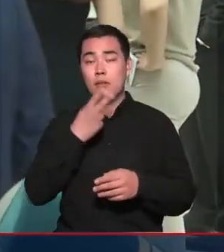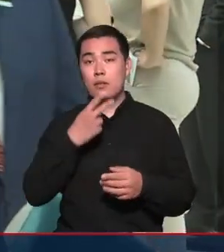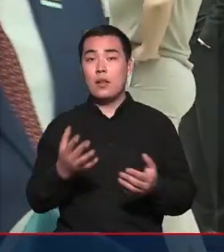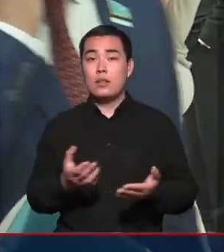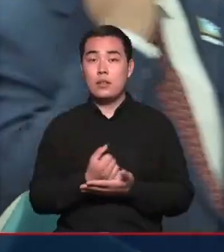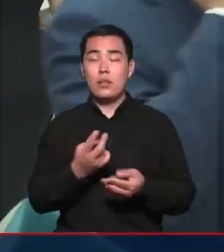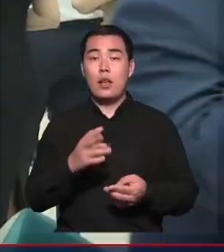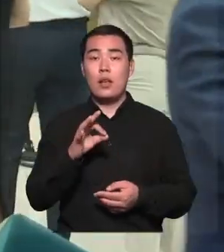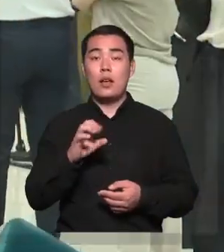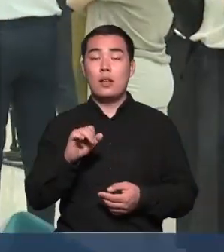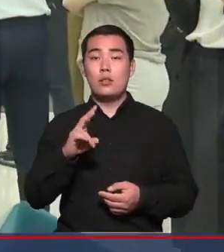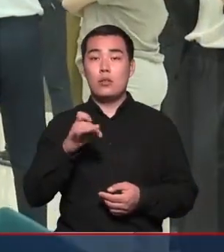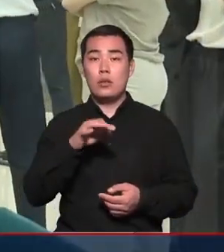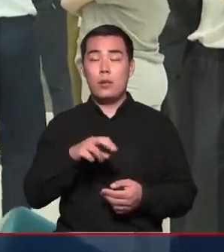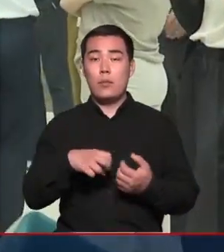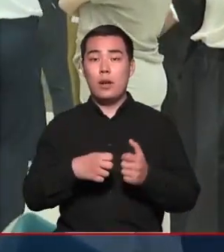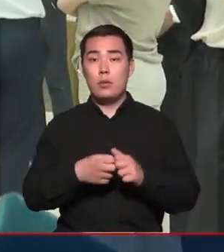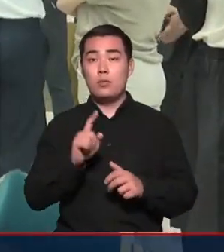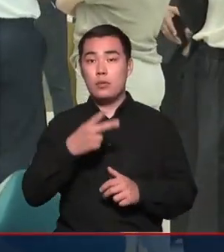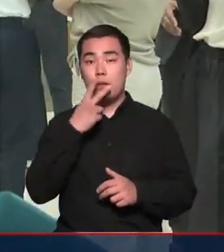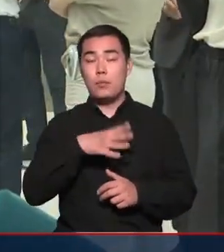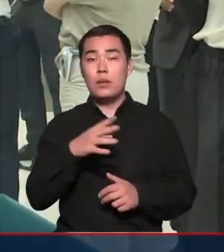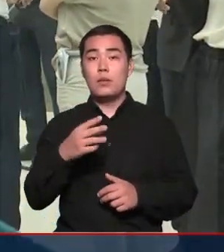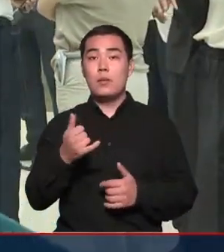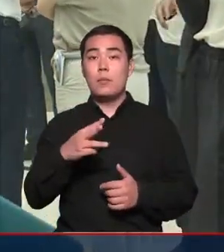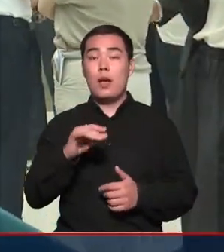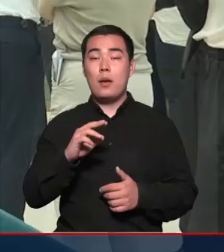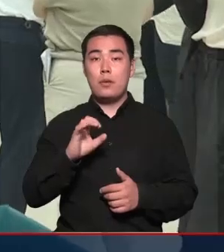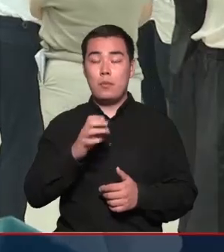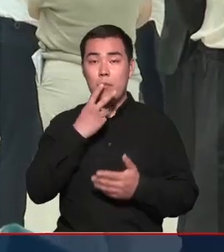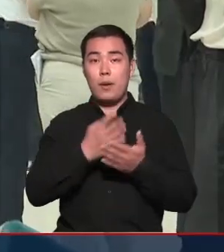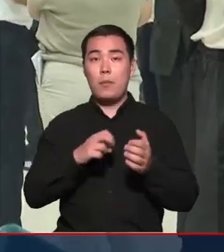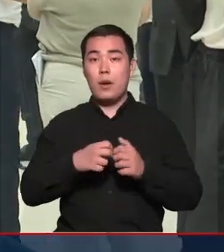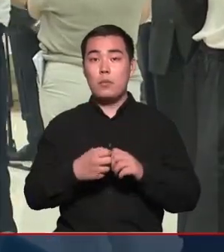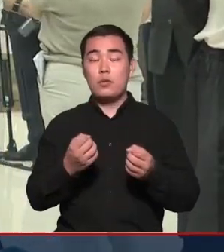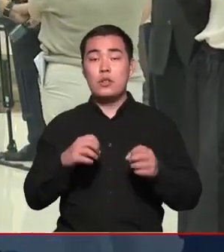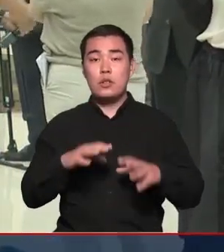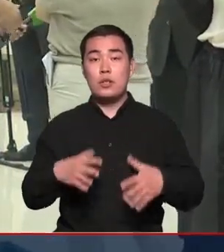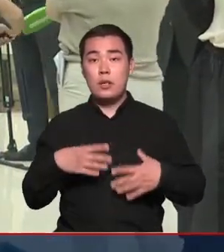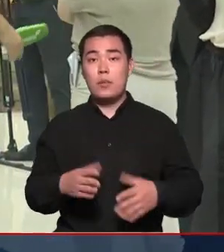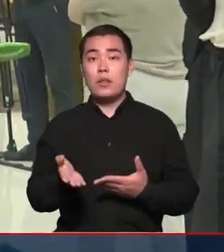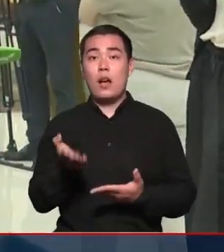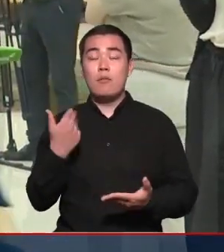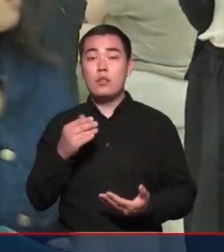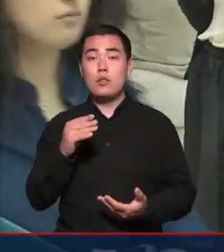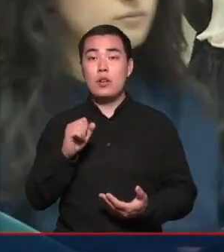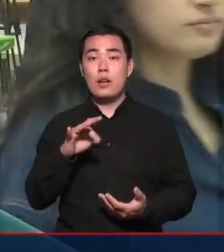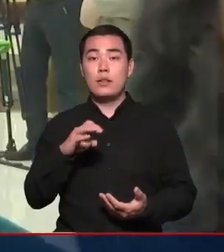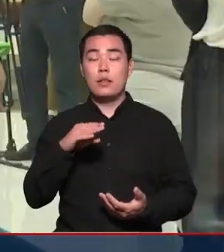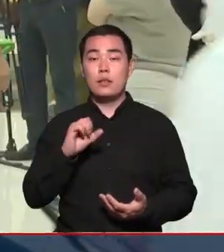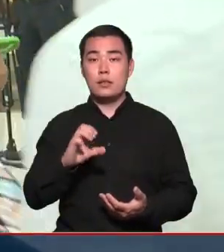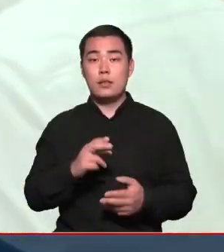біз онкология туралы да мысалы мәселені көтердік. Мәмс бойынша проблемалар әлде де шешілген жоқ. Сол баяғы жартас, сол